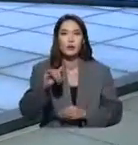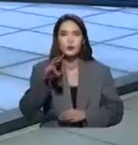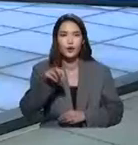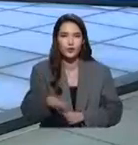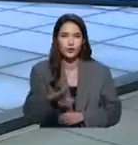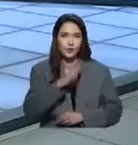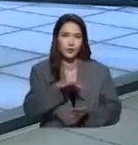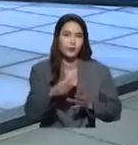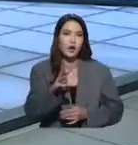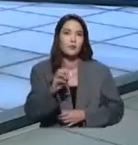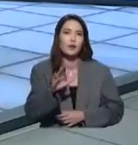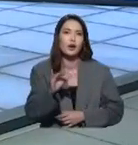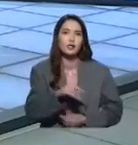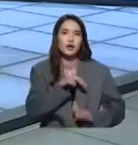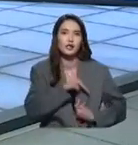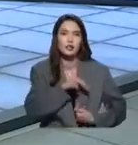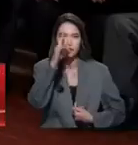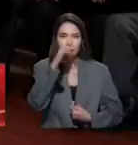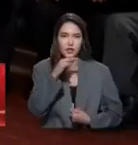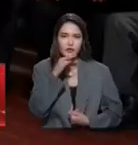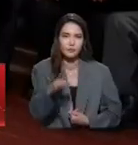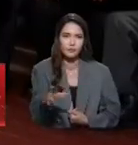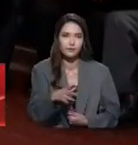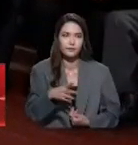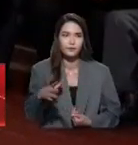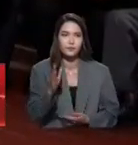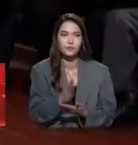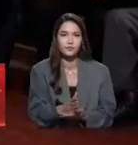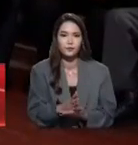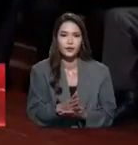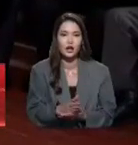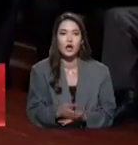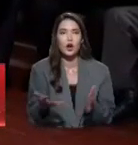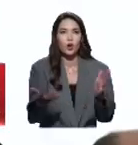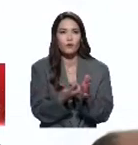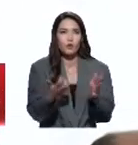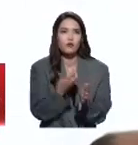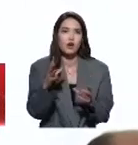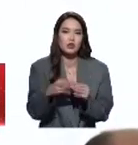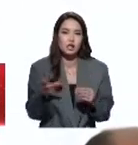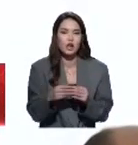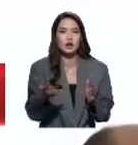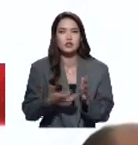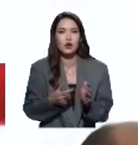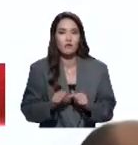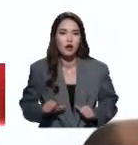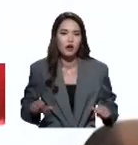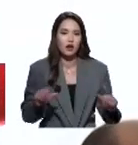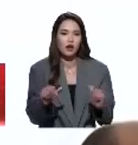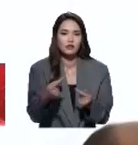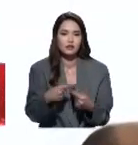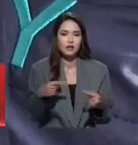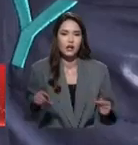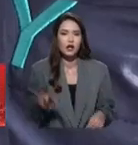в селе Масак Енбекши-Казахского района. Дефицит земель, нехватка колодцев, низкий уровень субсидий, цены на